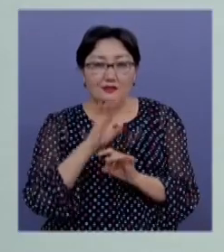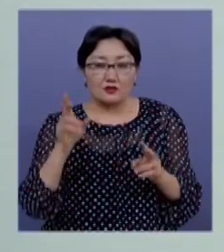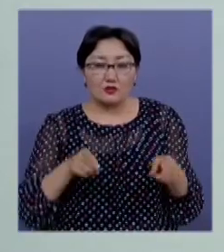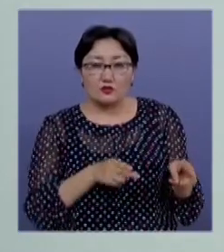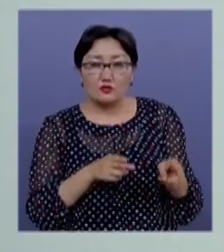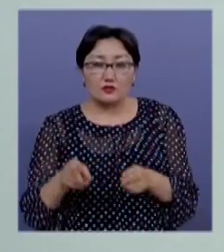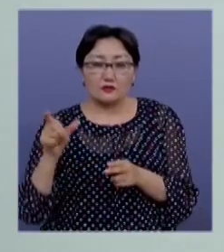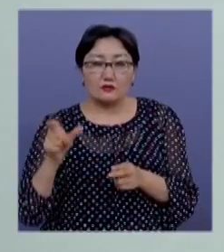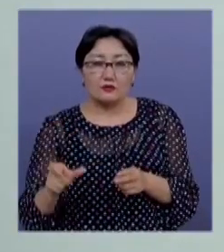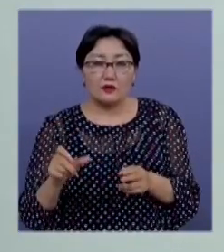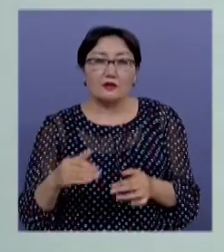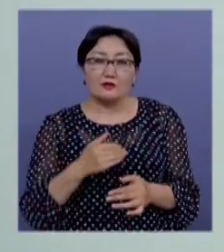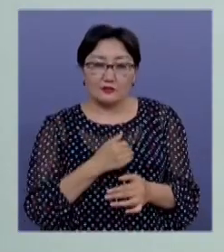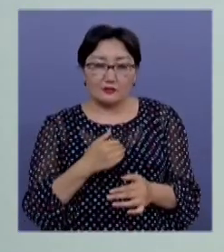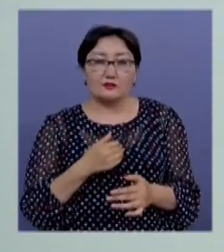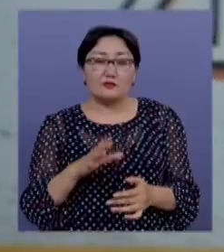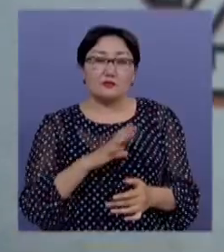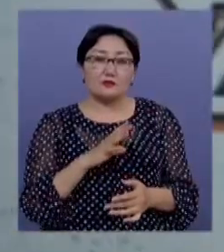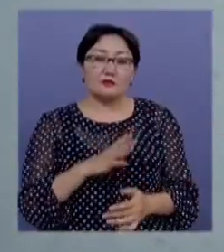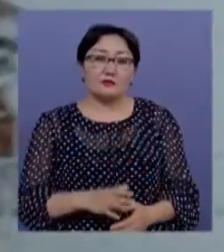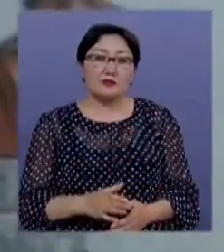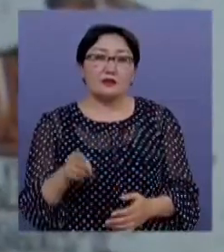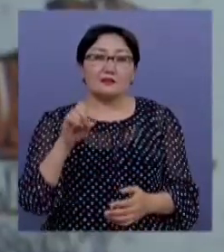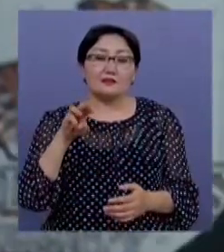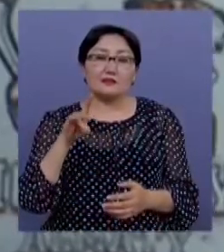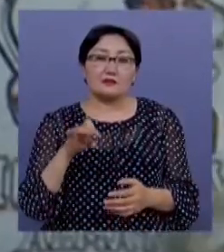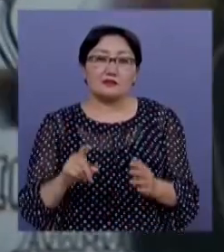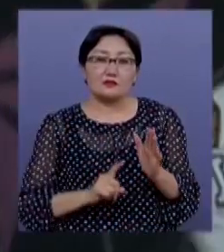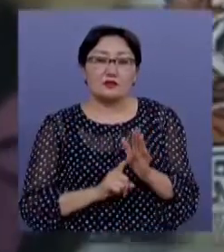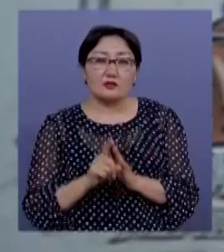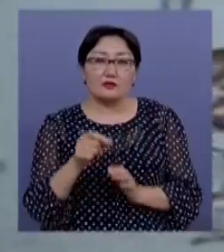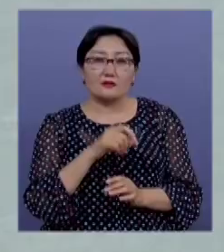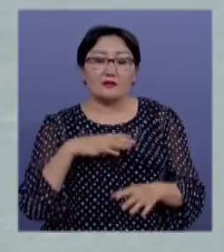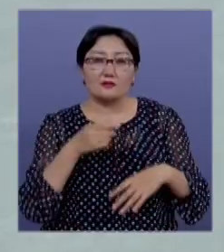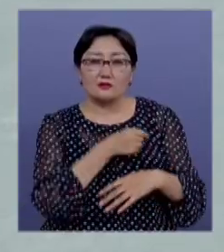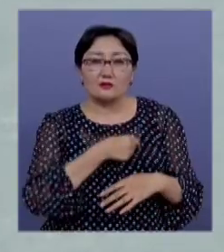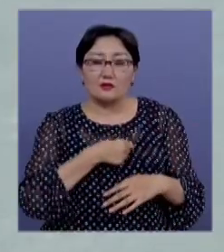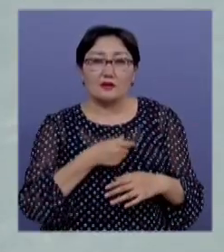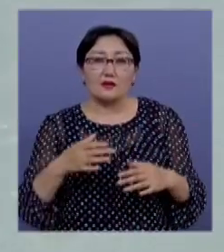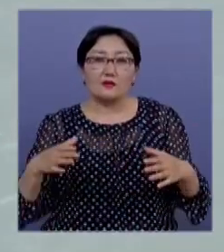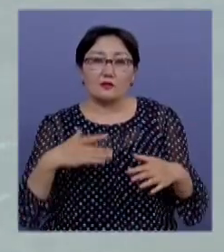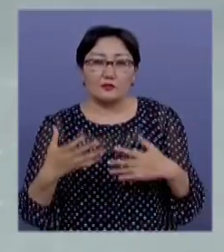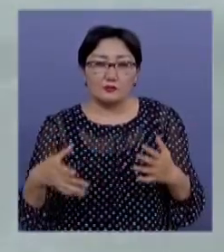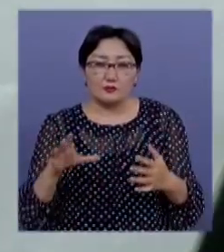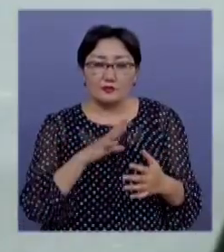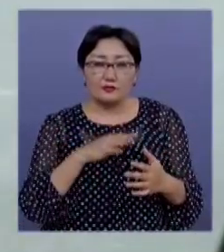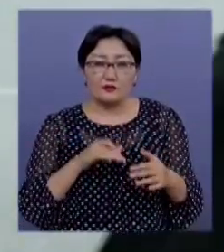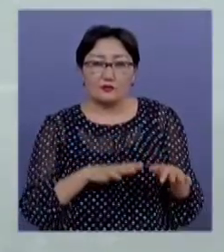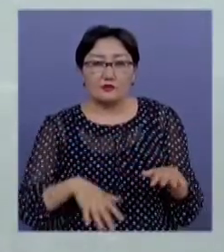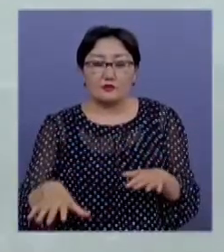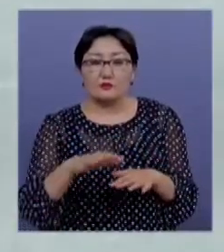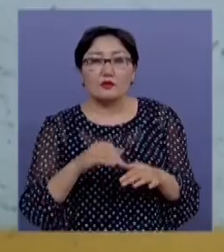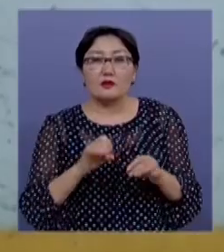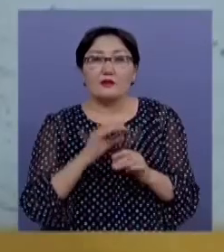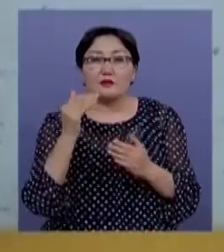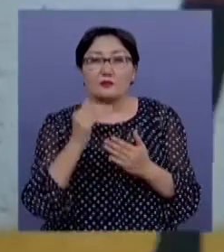мәнерлеп сырғанаушылар сияқты болғым келеді. Денис Теннің алғашқы жаттықтырушысы оның әмбебап болғанын айтады. Мұз айдынына шыққан кезде